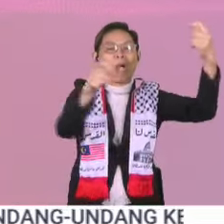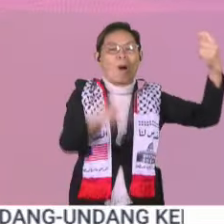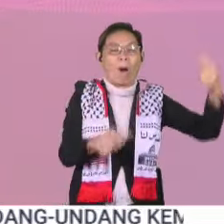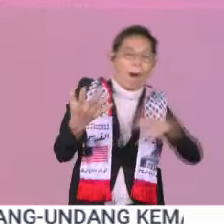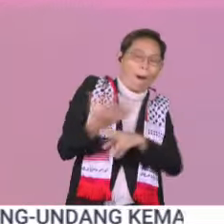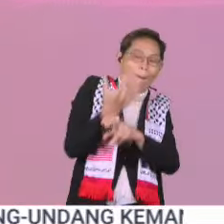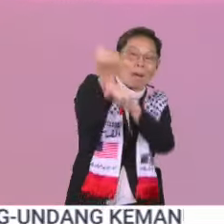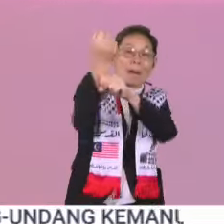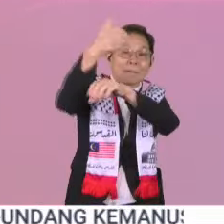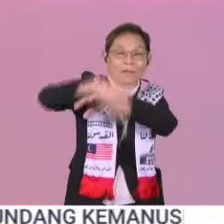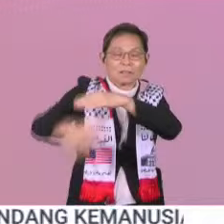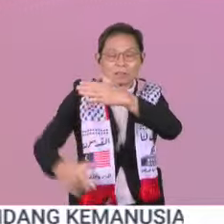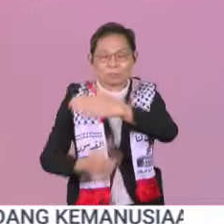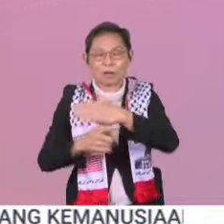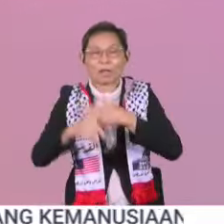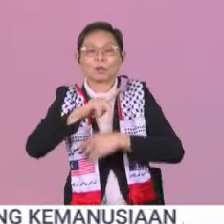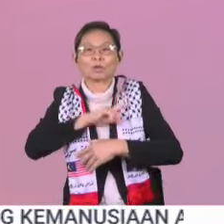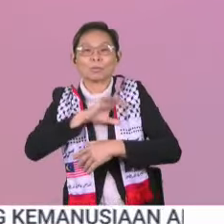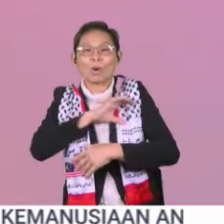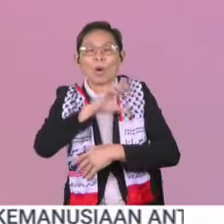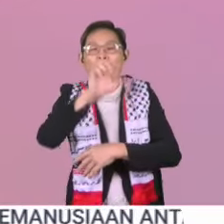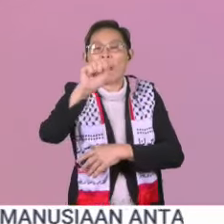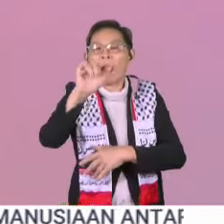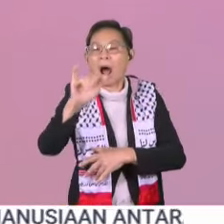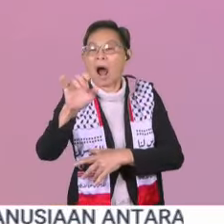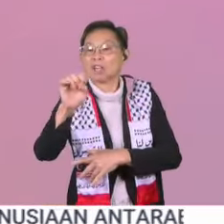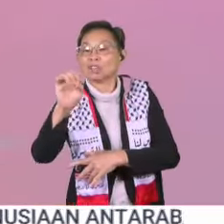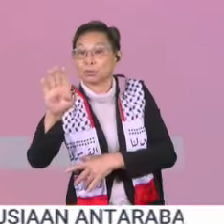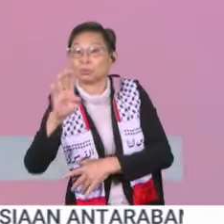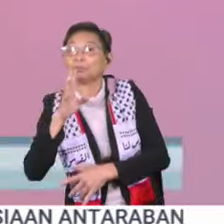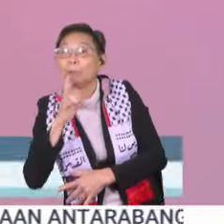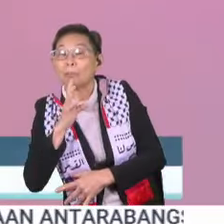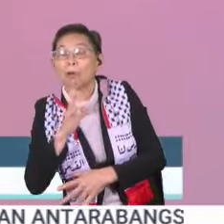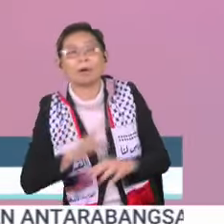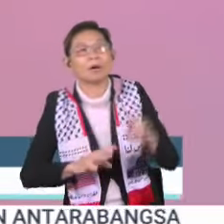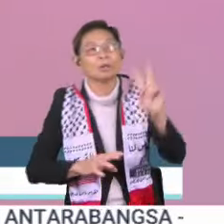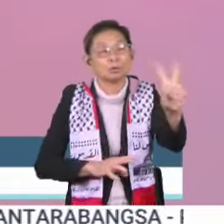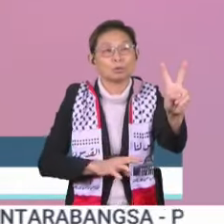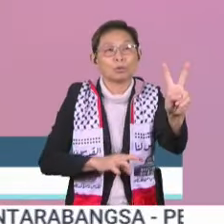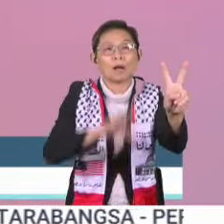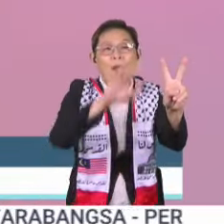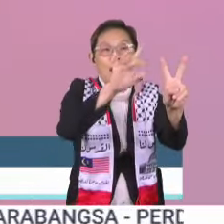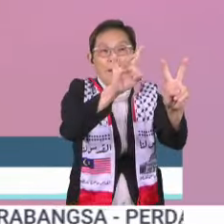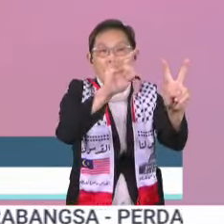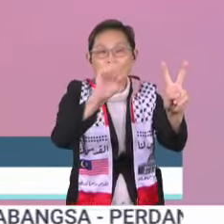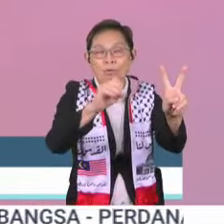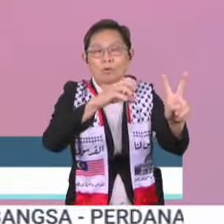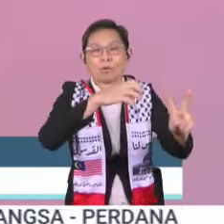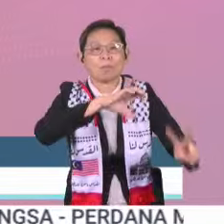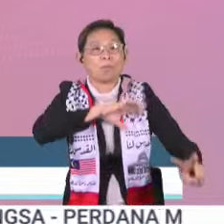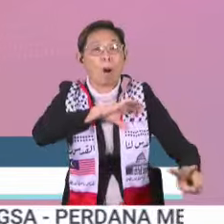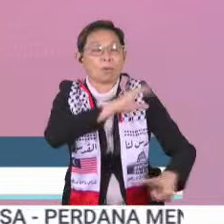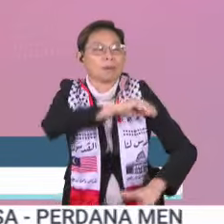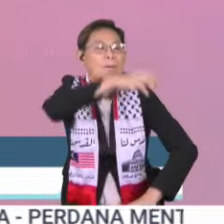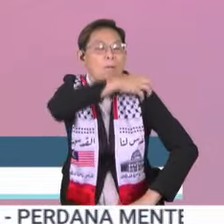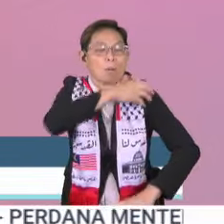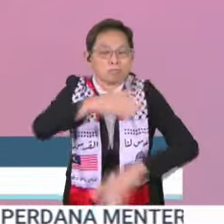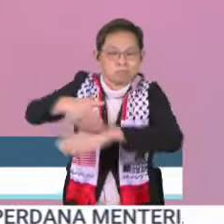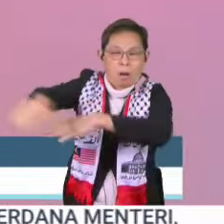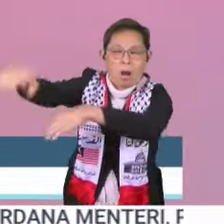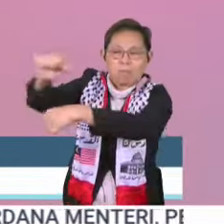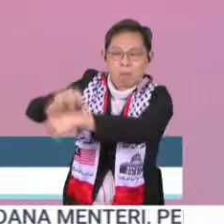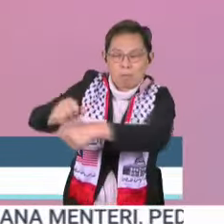ini. Timbalan Ketua Polis Segara Datuk Seri Ayub Khan Maidin PC berkata, seramai 280 pegawai dan anggota polis